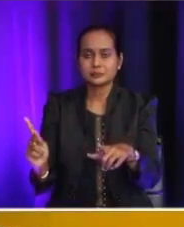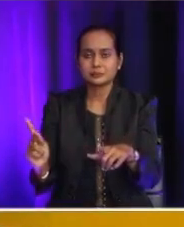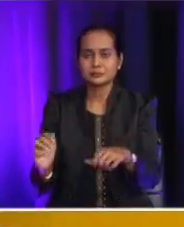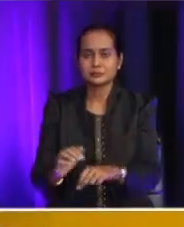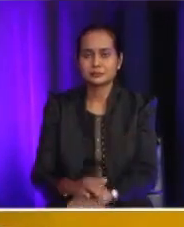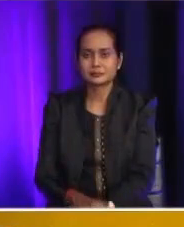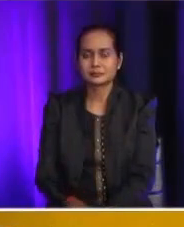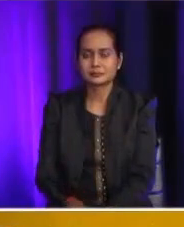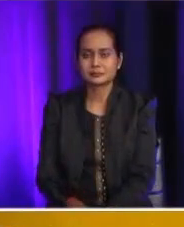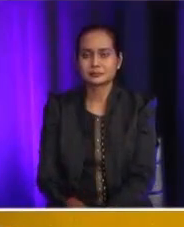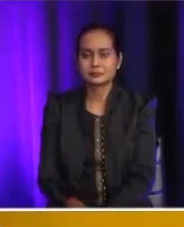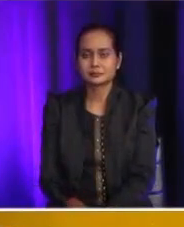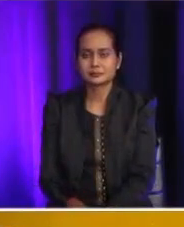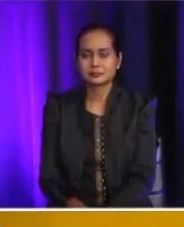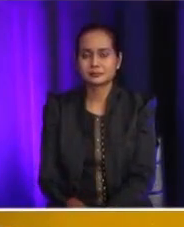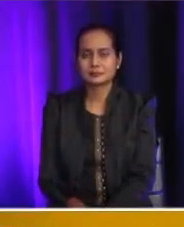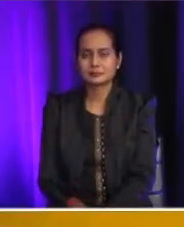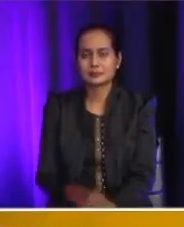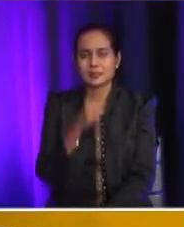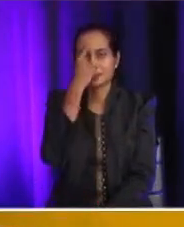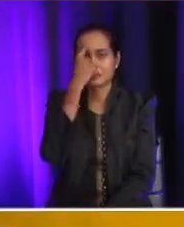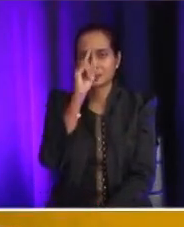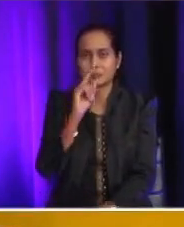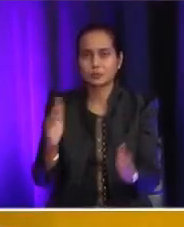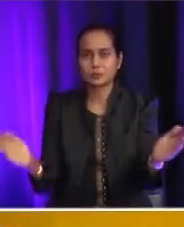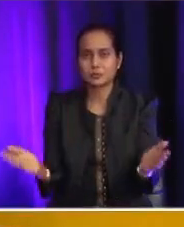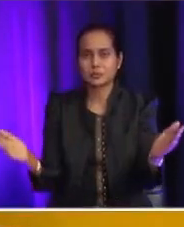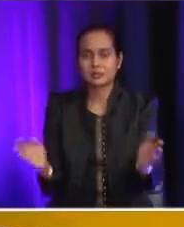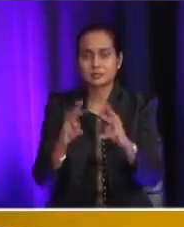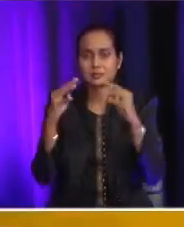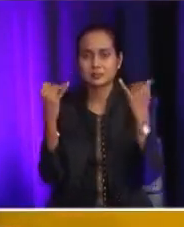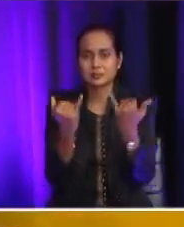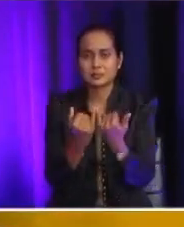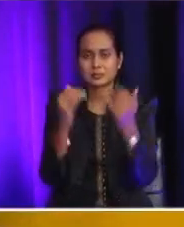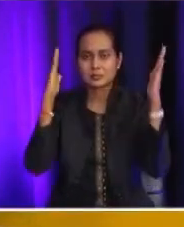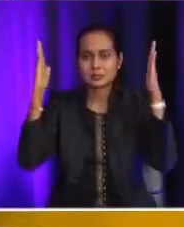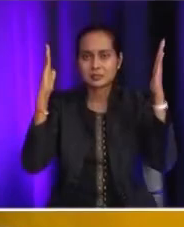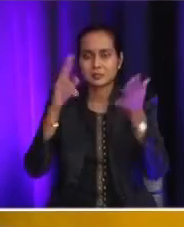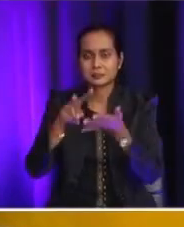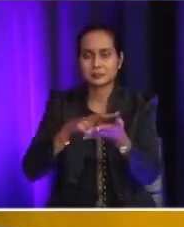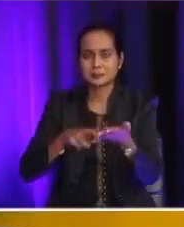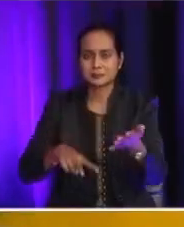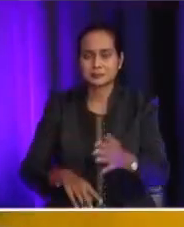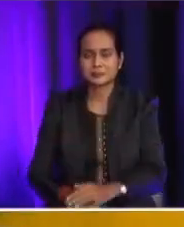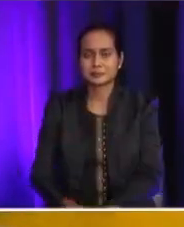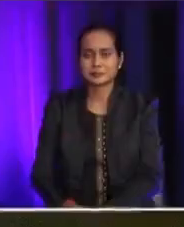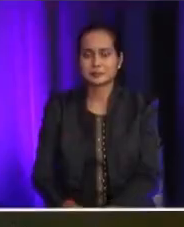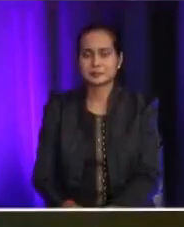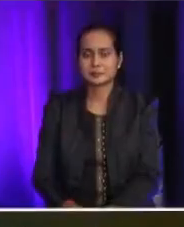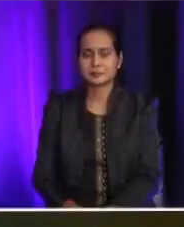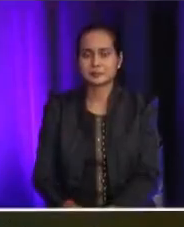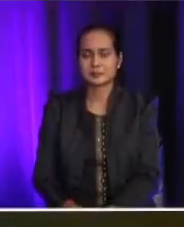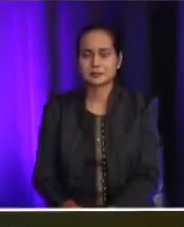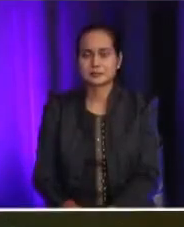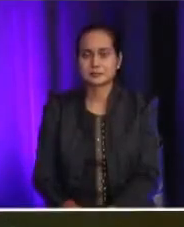apa aktiviti yang boleh dilakukan untuk menggalakkan masyarakat Malaysia membaca. Ya, apa kita, antaranya cikgu?